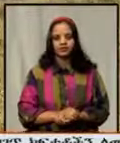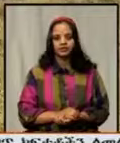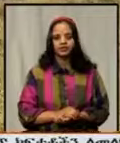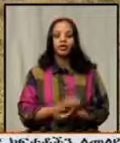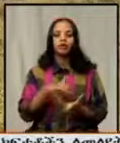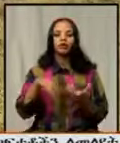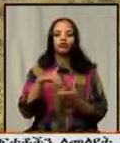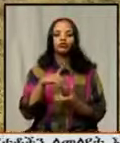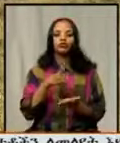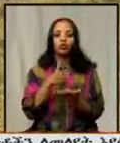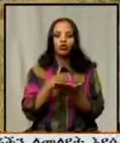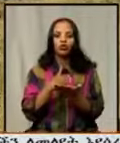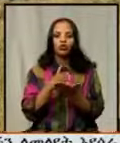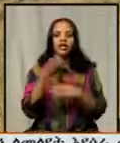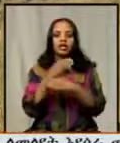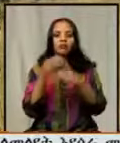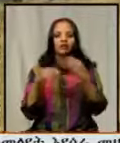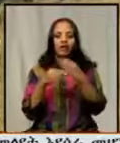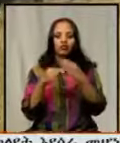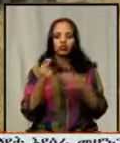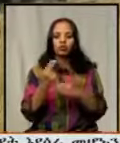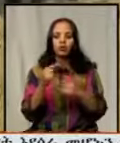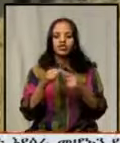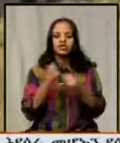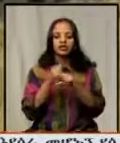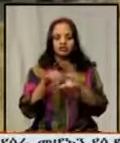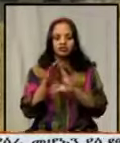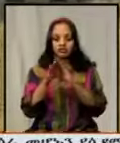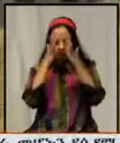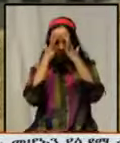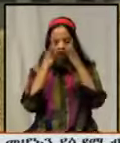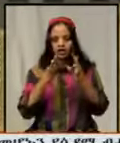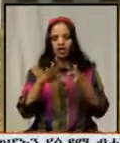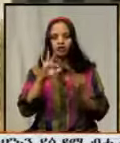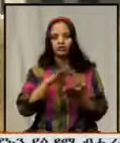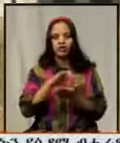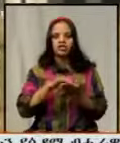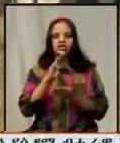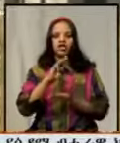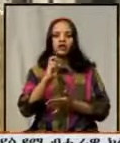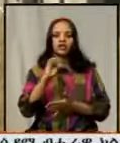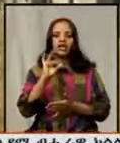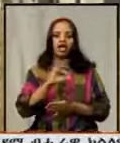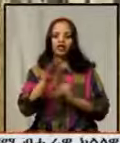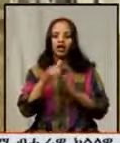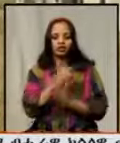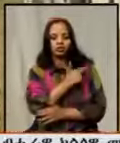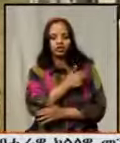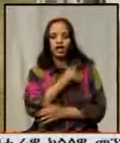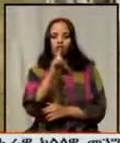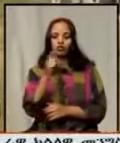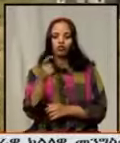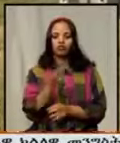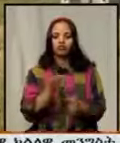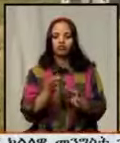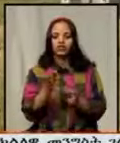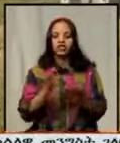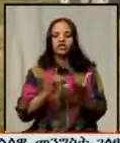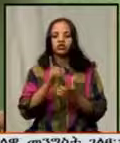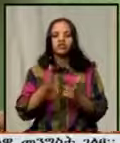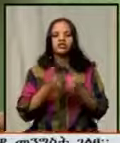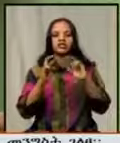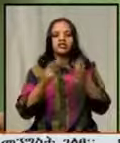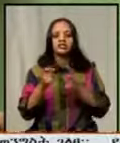በክልሉ የቆሙ የግንባታ ፕሮጀክቶችን ወደ ስራ ለማስገባት ውሳኔ ካገኙ መካከል የሳውላ አጠቃላይ ሆስፒታል አንዱ መሆኑን የገለጹት የክልሉ ምክትል